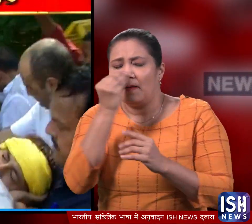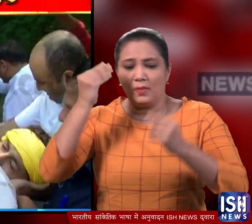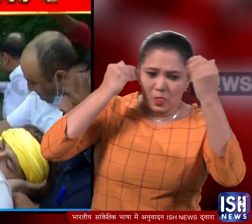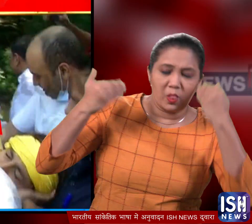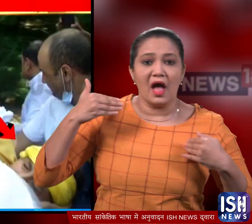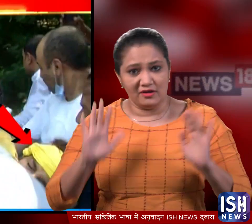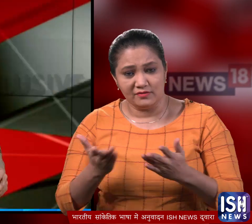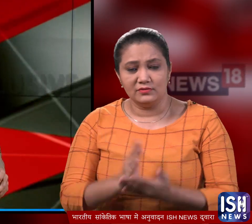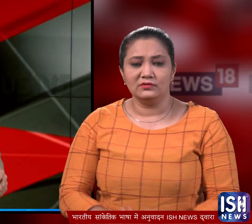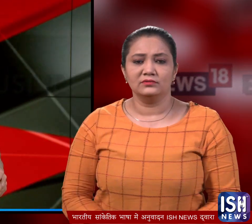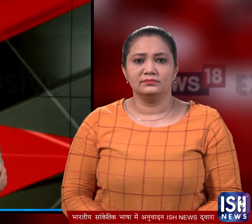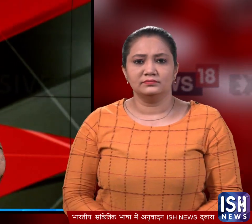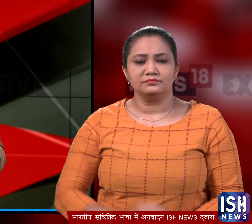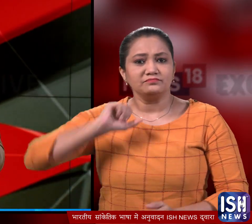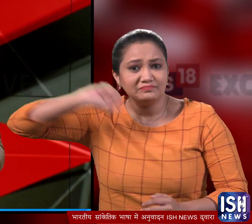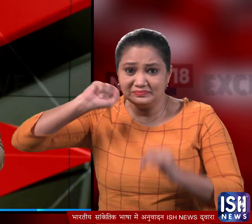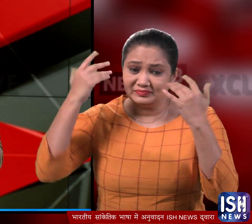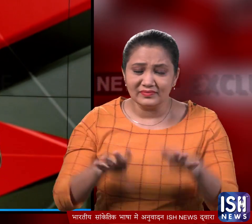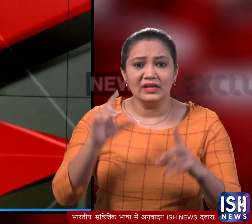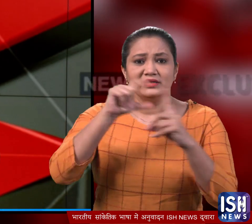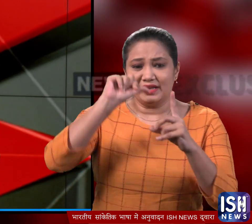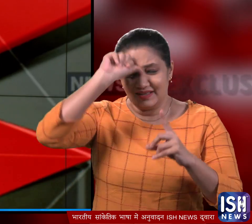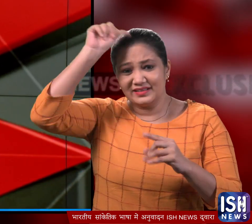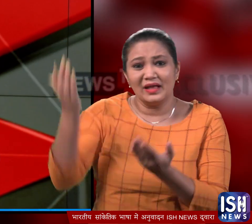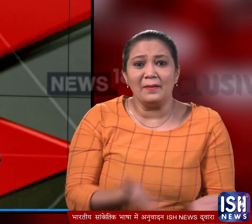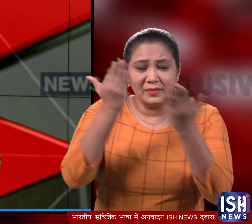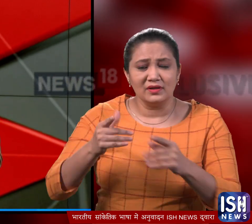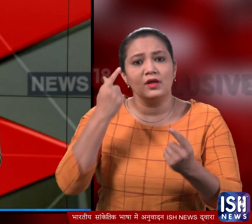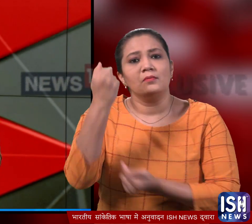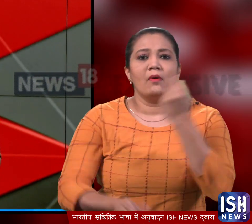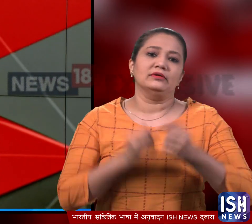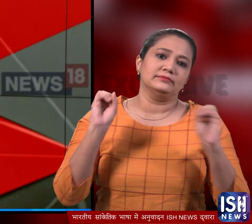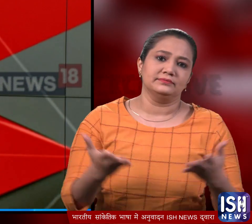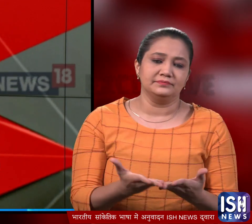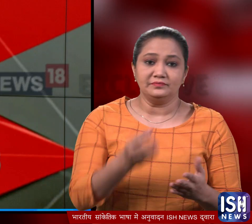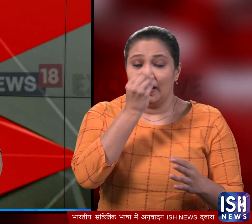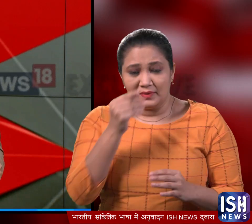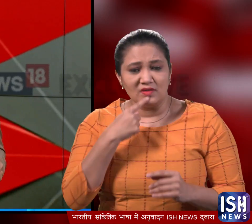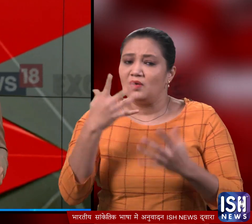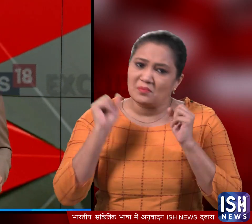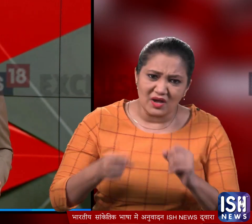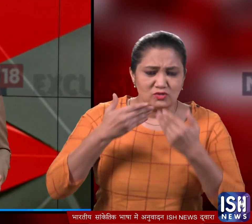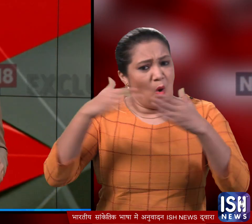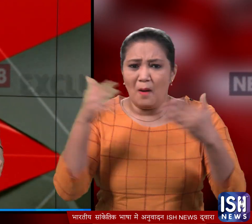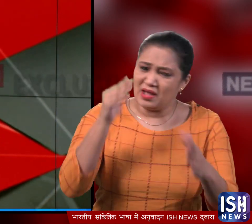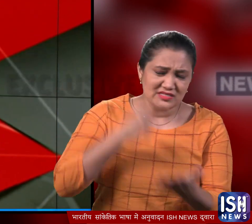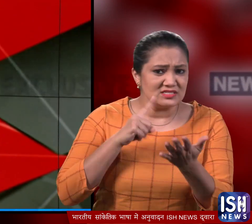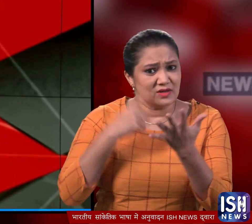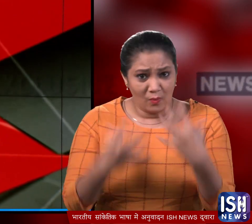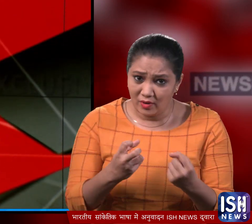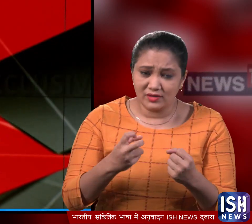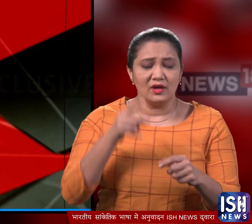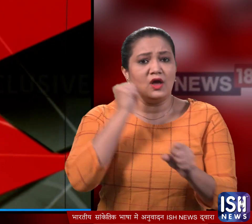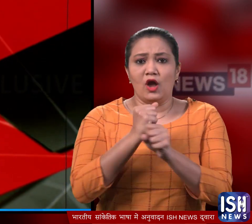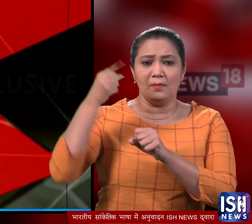हल्की चोटें आईं। इस विरोध प्रदर्शन के बाद दिल्ली में छठ पर्व मनाने पर राजनीति भी तेज हो गई। एक तरफ बीजेपी इस पर लगे प्रतिबंध को हटाने के